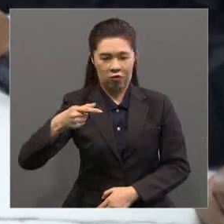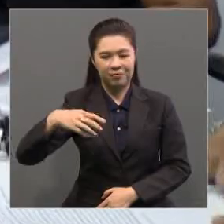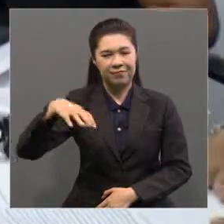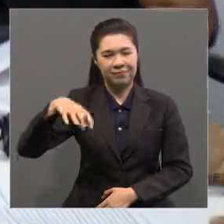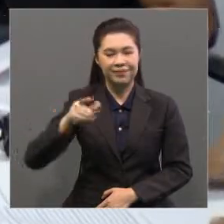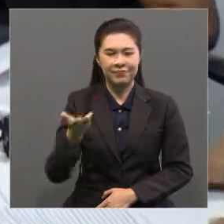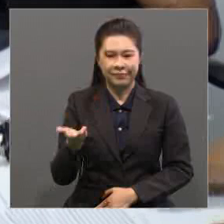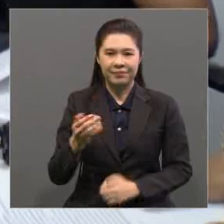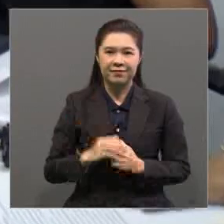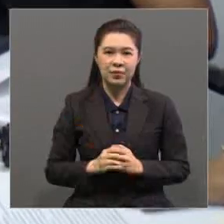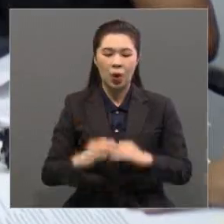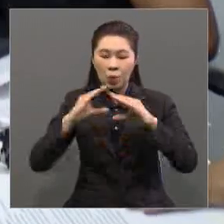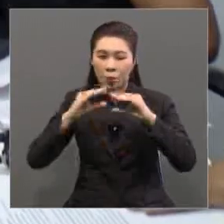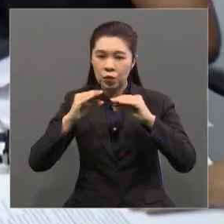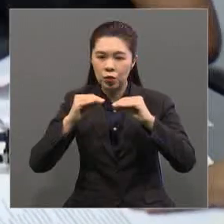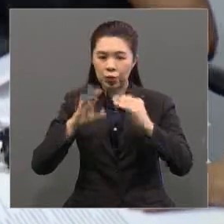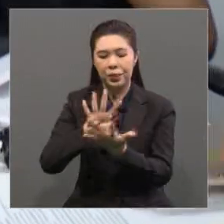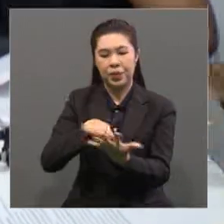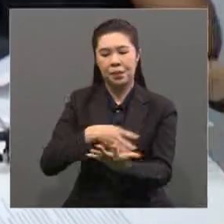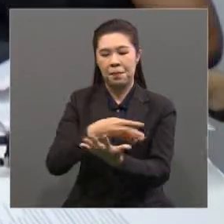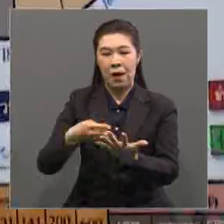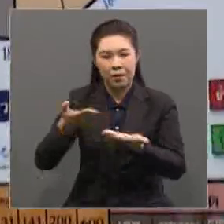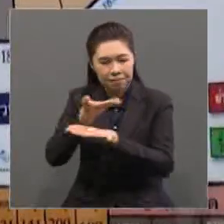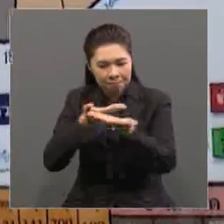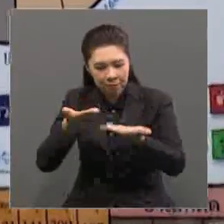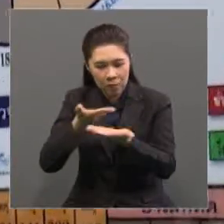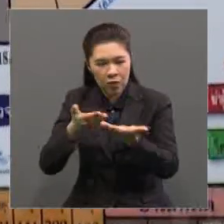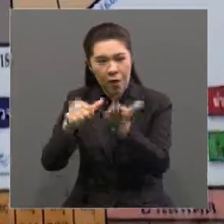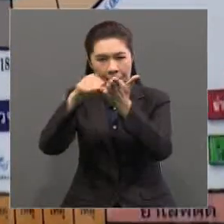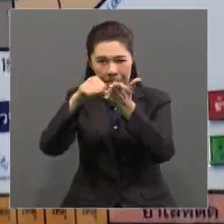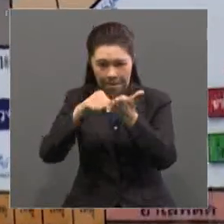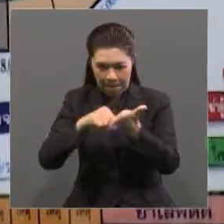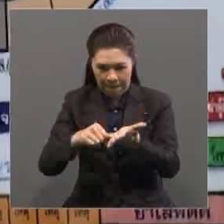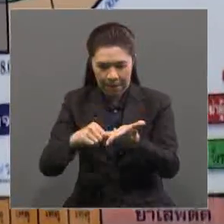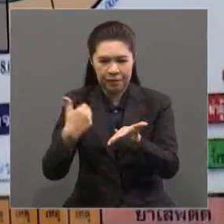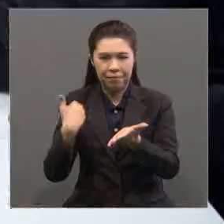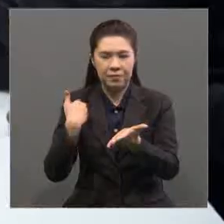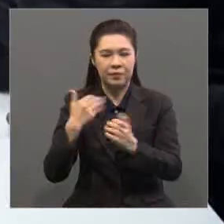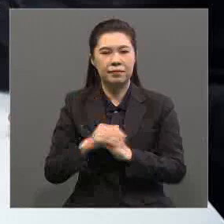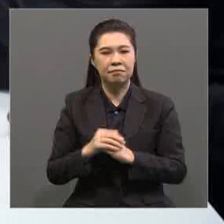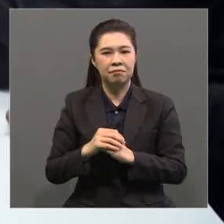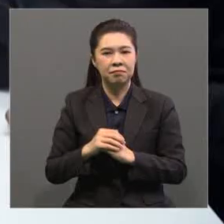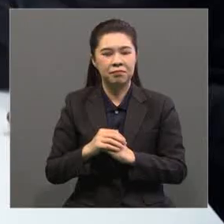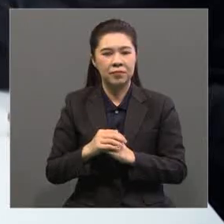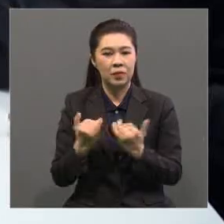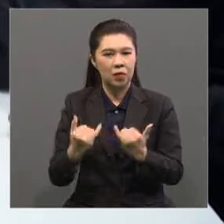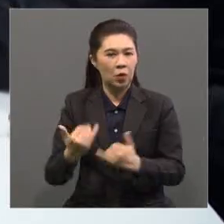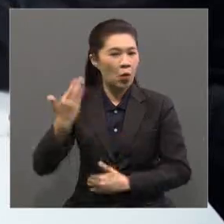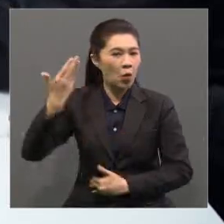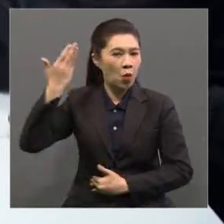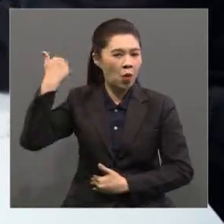นะครับประชุมปรับแผนการจัดระเบียบและดูแลความเรียบร้อยถอดบทเรียนยังไม่จบนะ